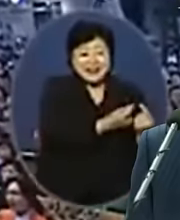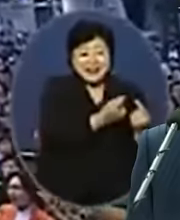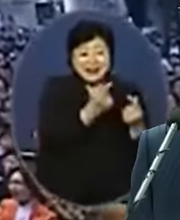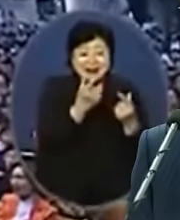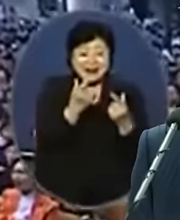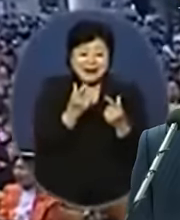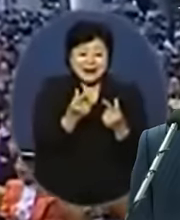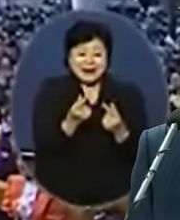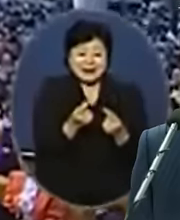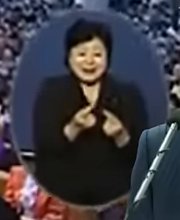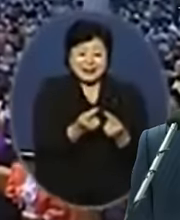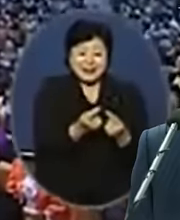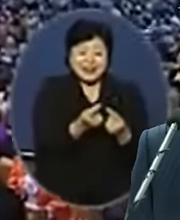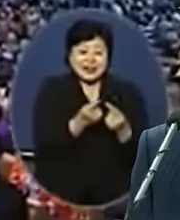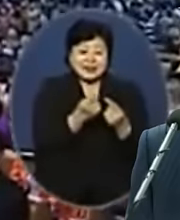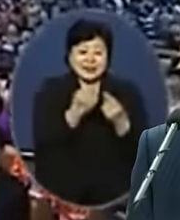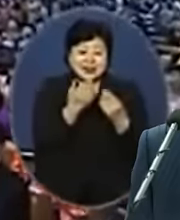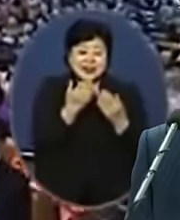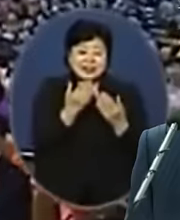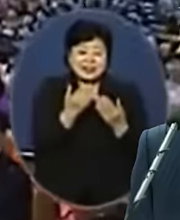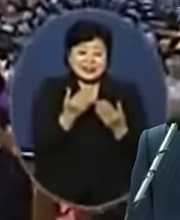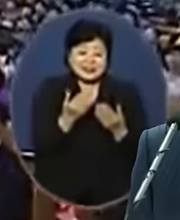자녀